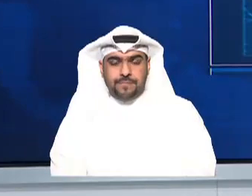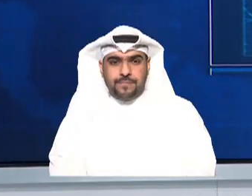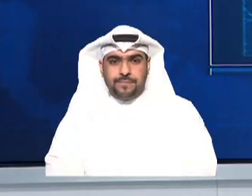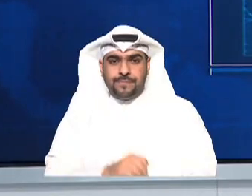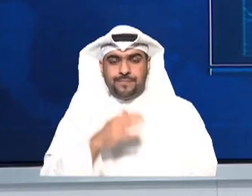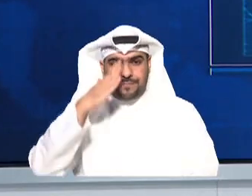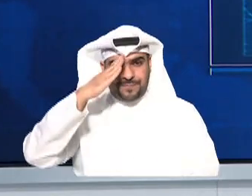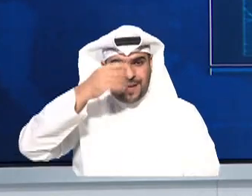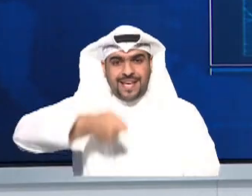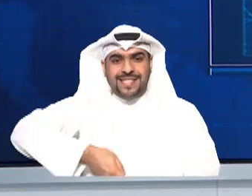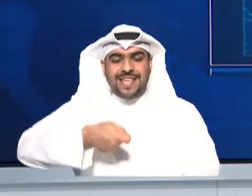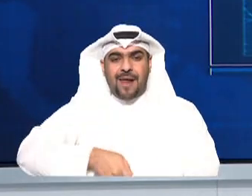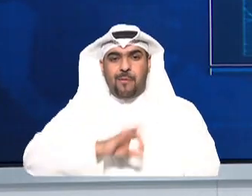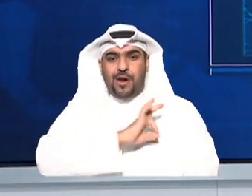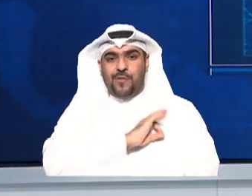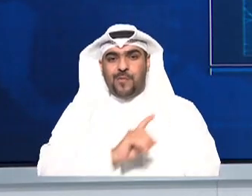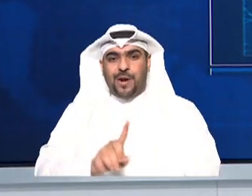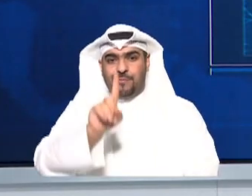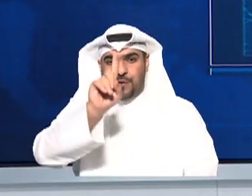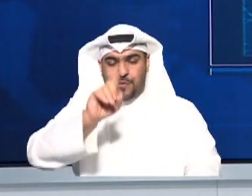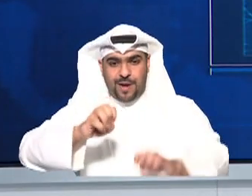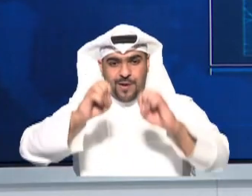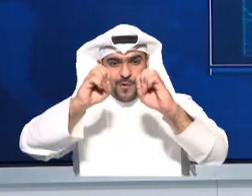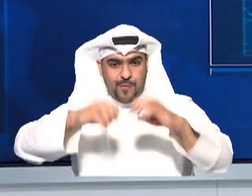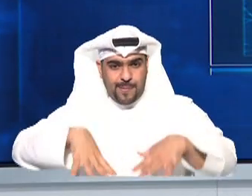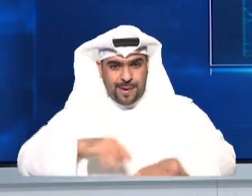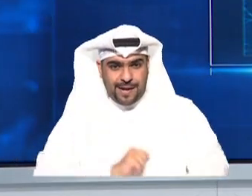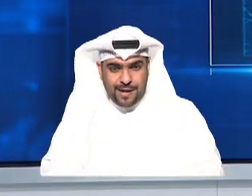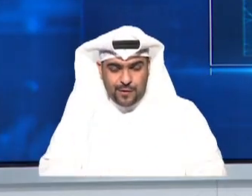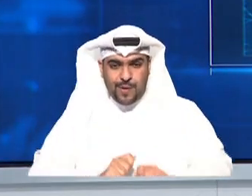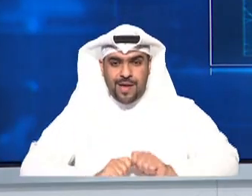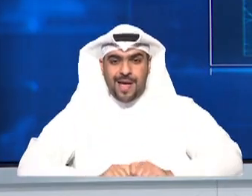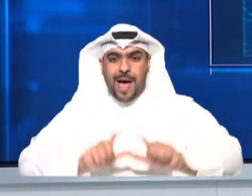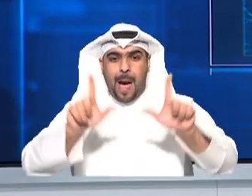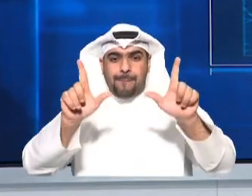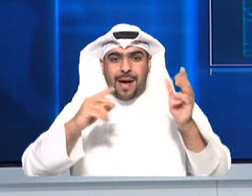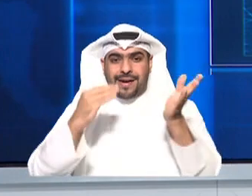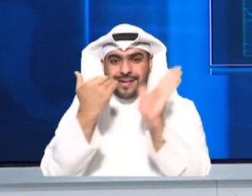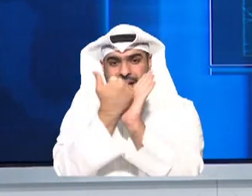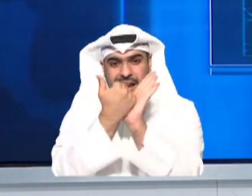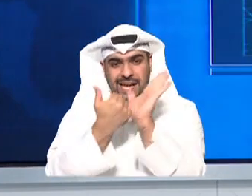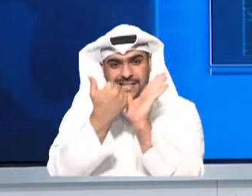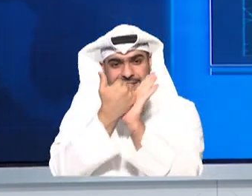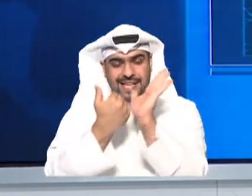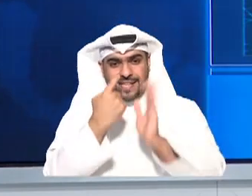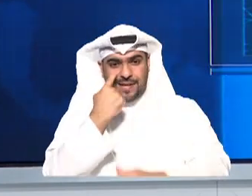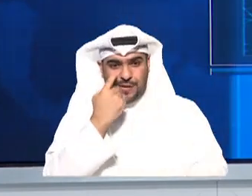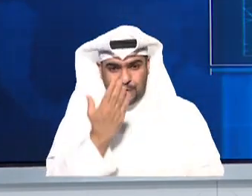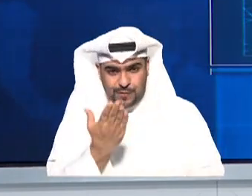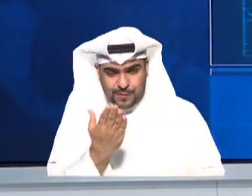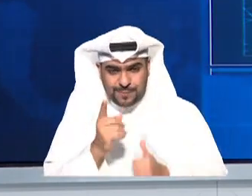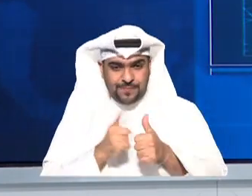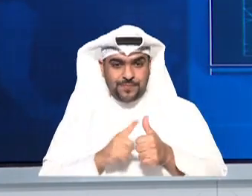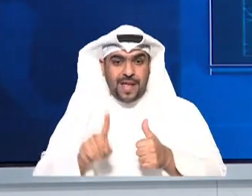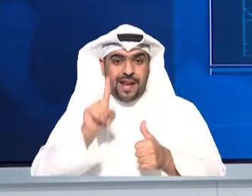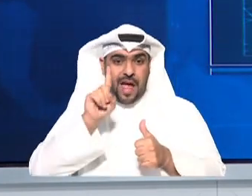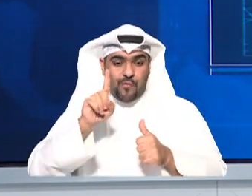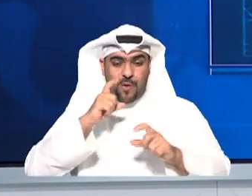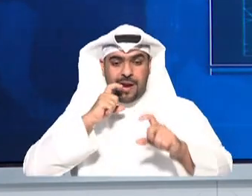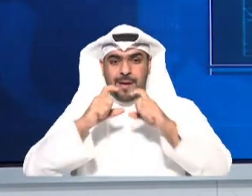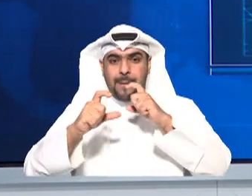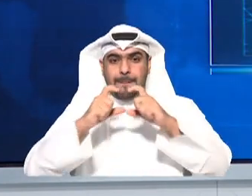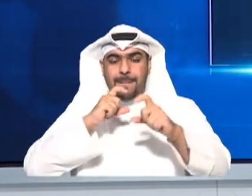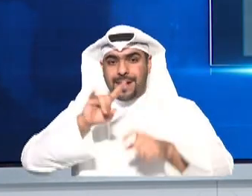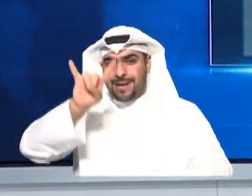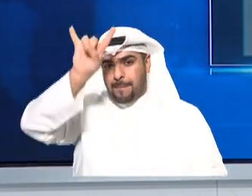السلام عليكم ورحمة الله وبركاته، وأهلا بكم في جولتنا الاقتصادية، ونبدأها معكم مع بنك الكويت المركزي الذي أعلن